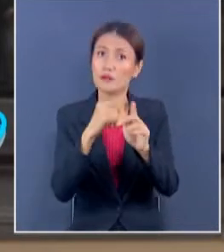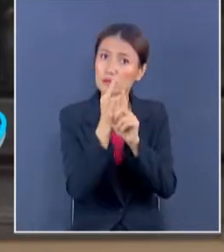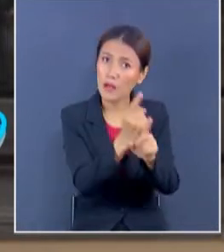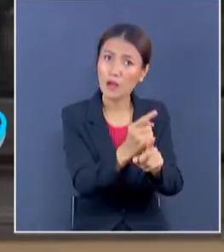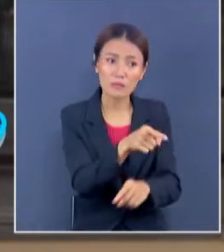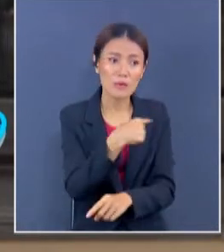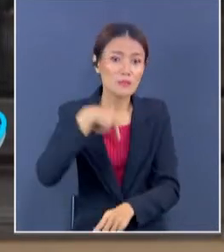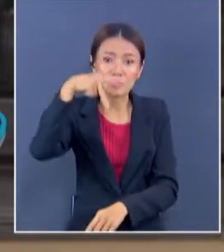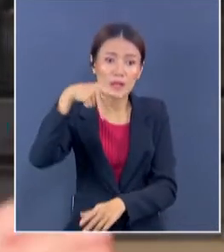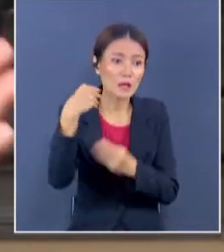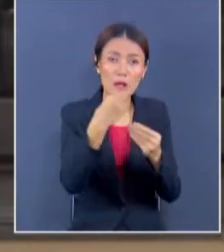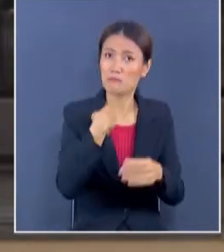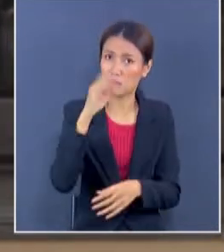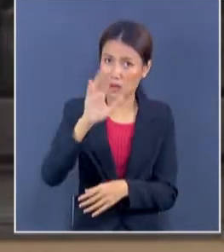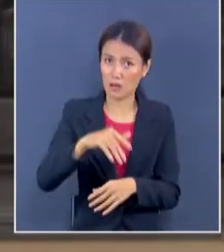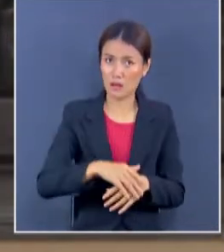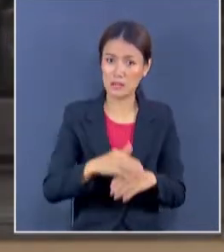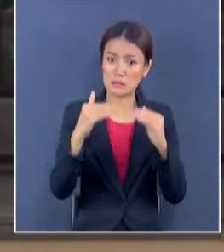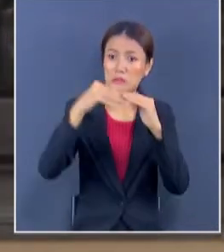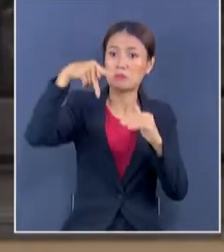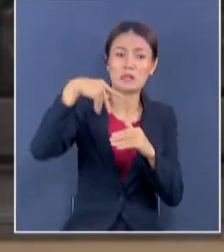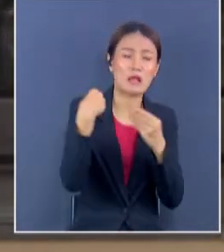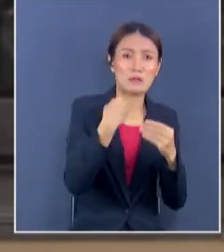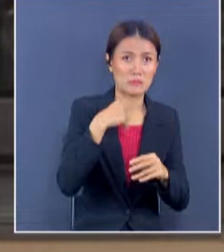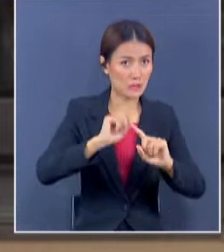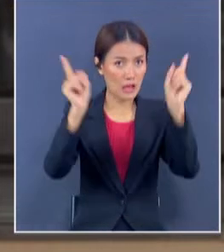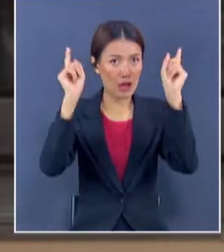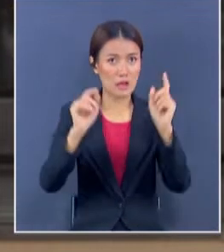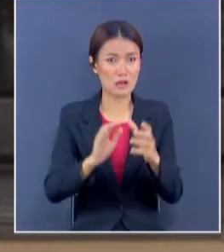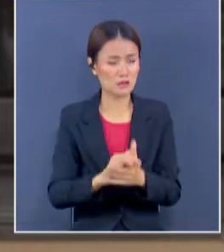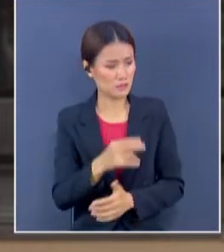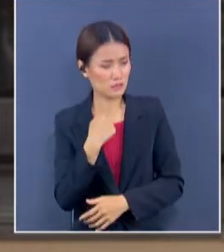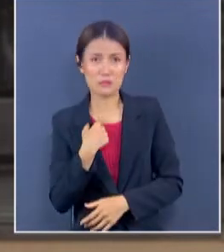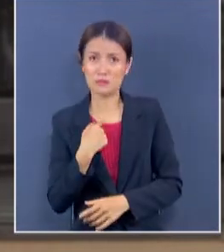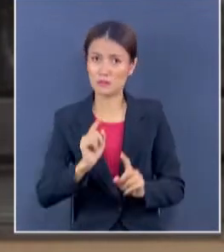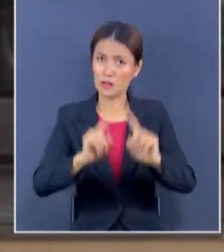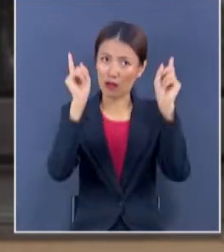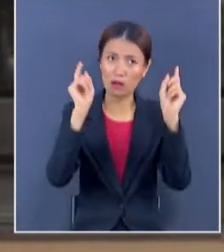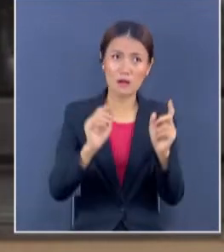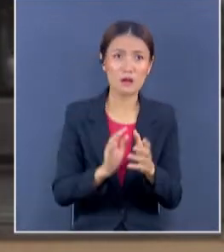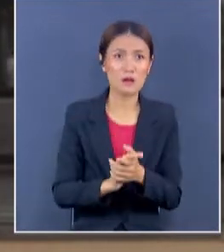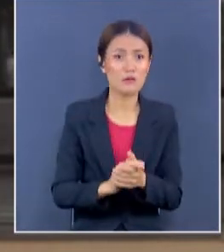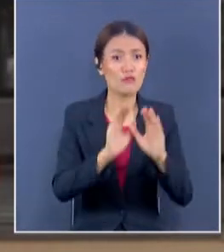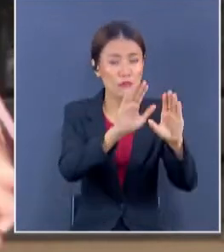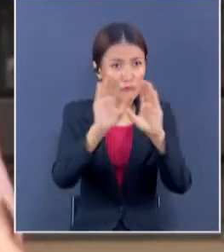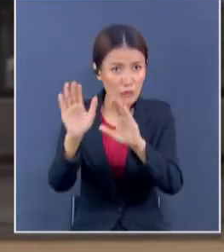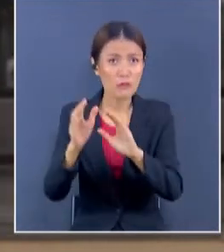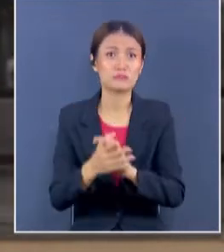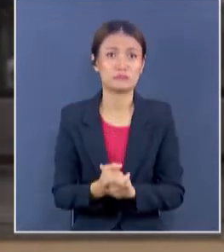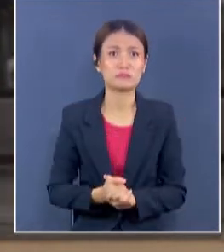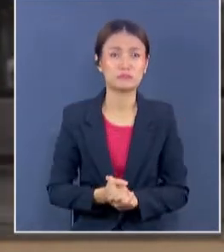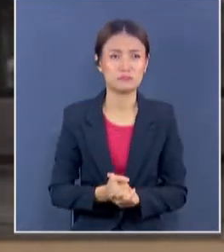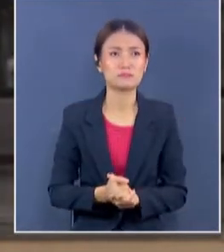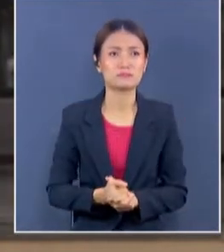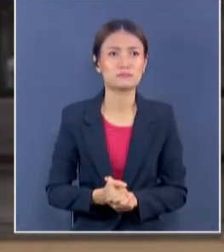สิทธิ์พิเศษใดๆนะครับ ครับเข้าข่ายด้วยท ่ านก็เป็นรัฐมนตรีด้วยอ ่ ะบอกสื่อมวลชนบอกว่าเข้าใจด้วยไปดูอีกหนึ่งท่